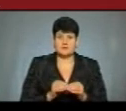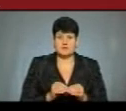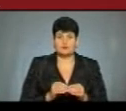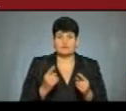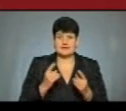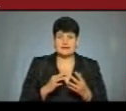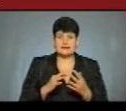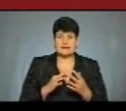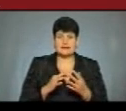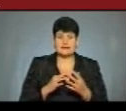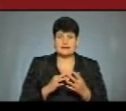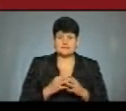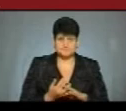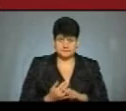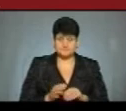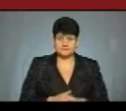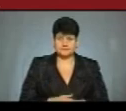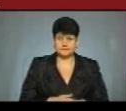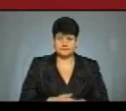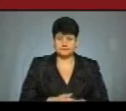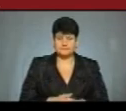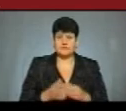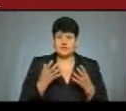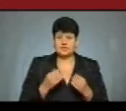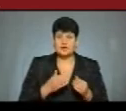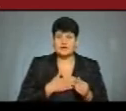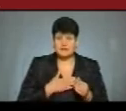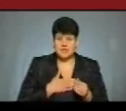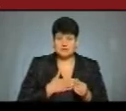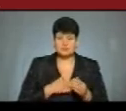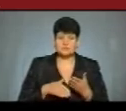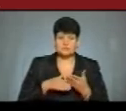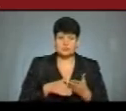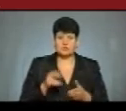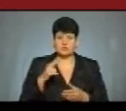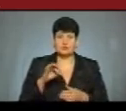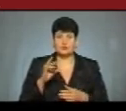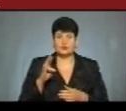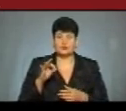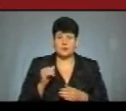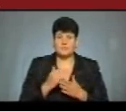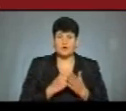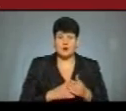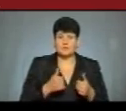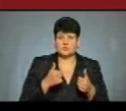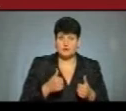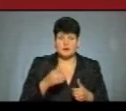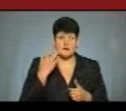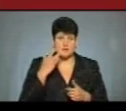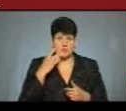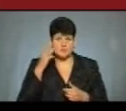населених пунктів. Ще наші партнери, донори, програма «Добре», американське посольство